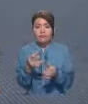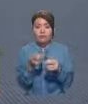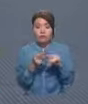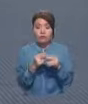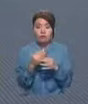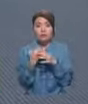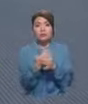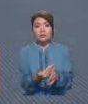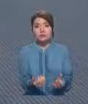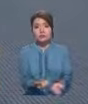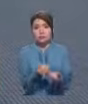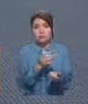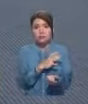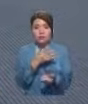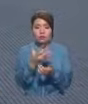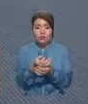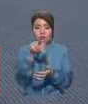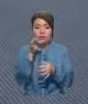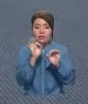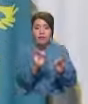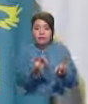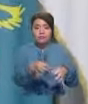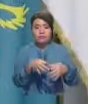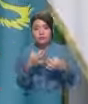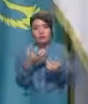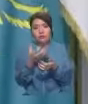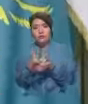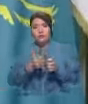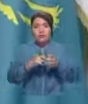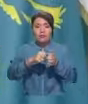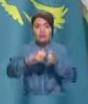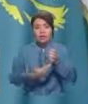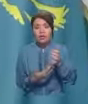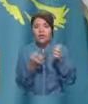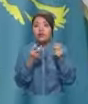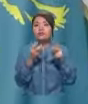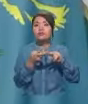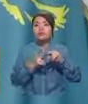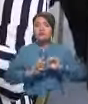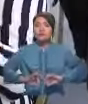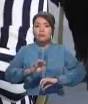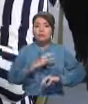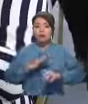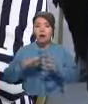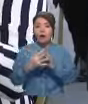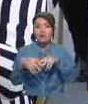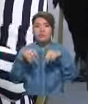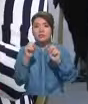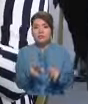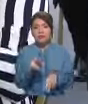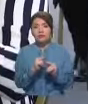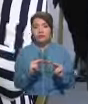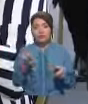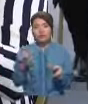Форум аясында ұстаздар өзара тәжірибе алмасып, саладағы қордаланған мәселелердің шешу жолдарын қарастыр. Қазіргі таңда ауылдарда арнай пән мұғалімдер